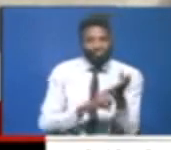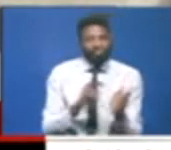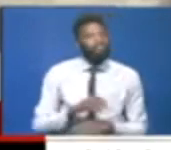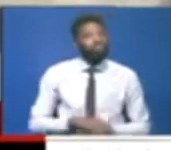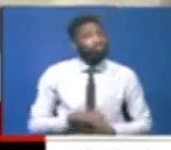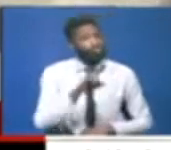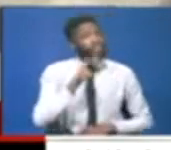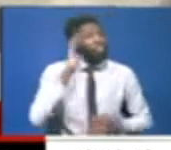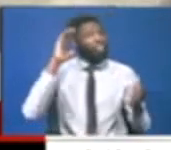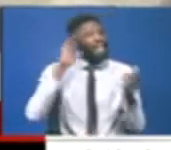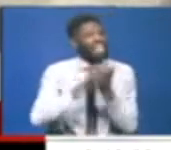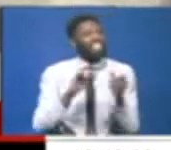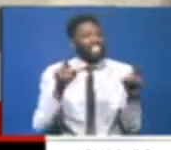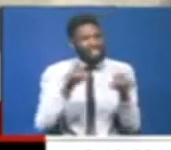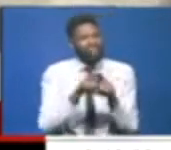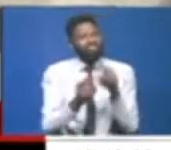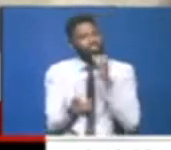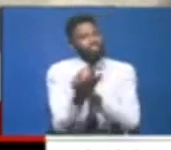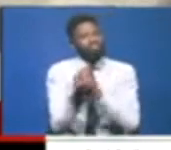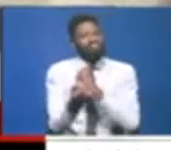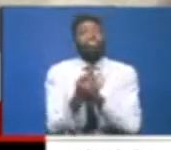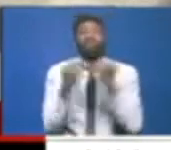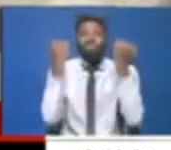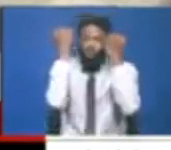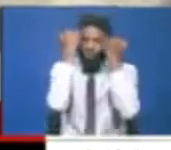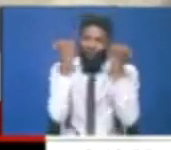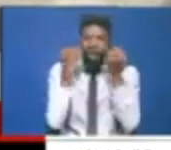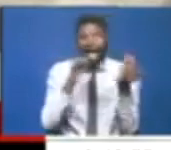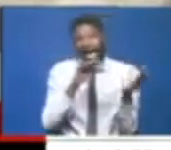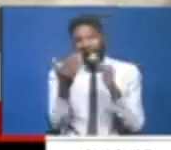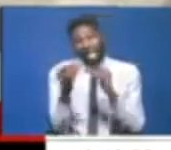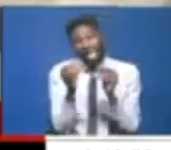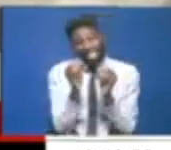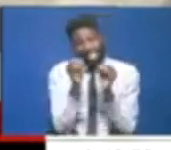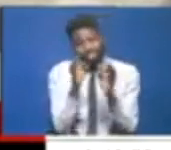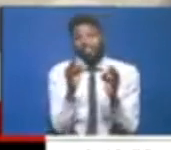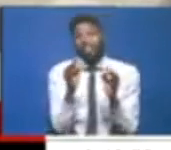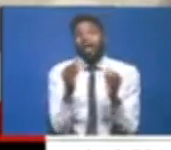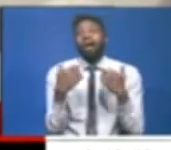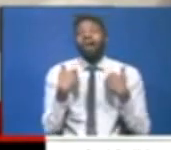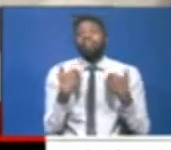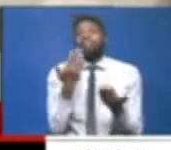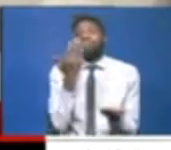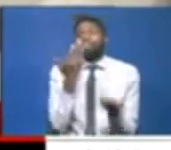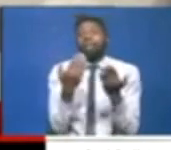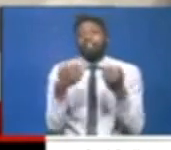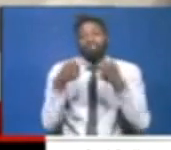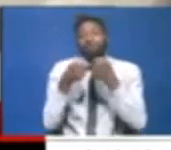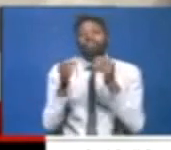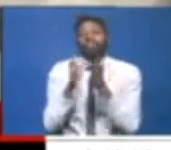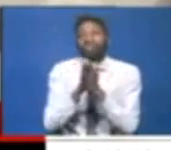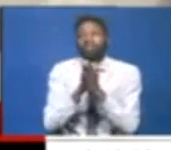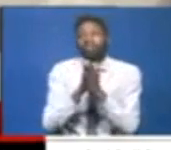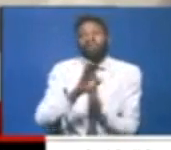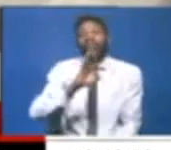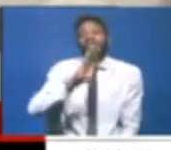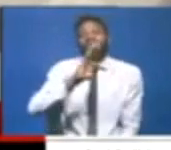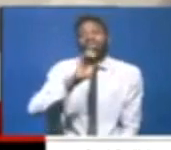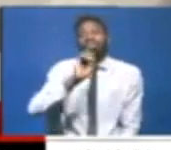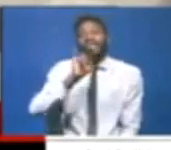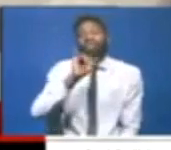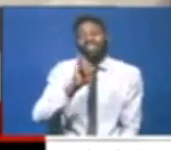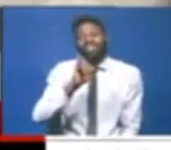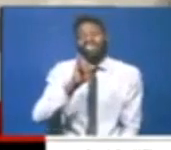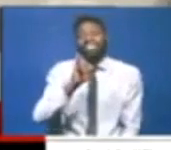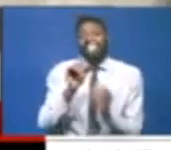zile idara ya mahakama, iwapo unajua unamenyana na kama Boni Halwale kule aliyekuwa seneta iwapo